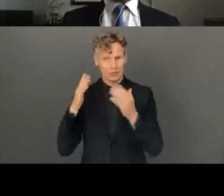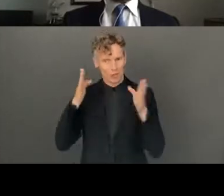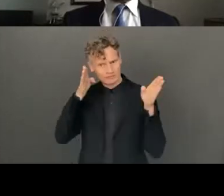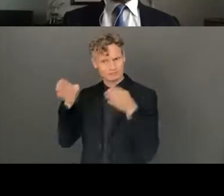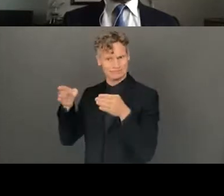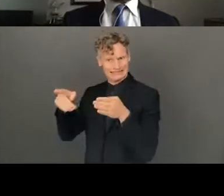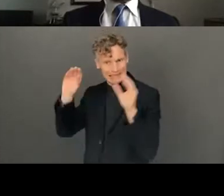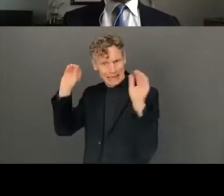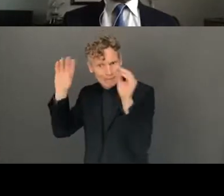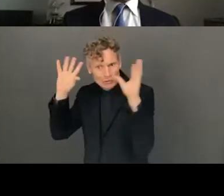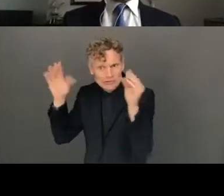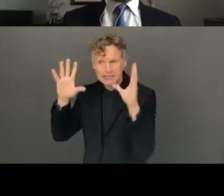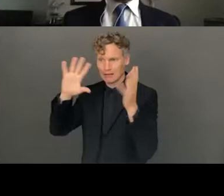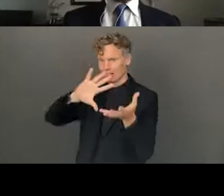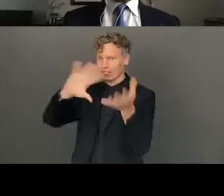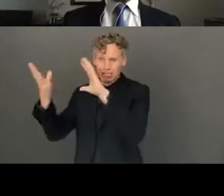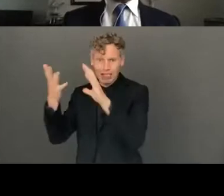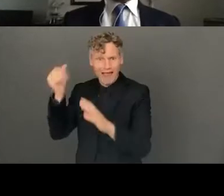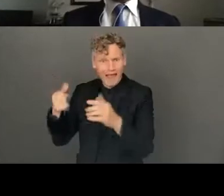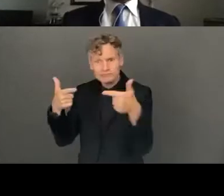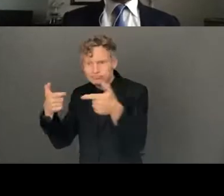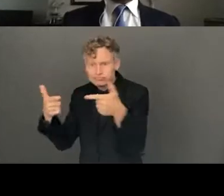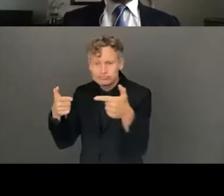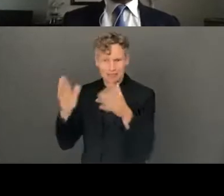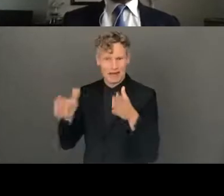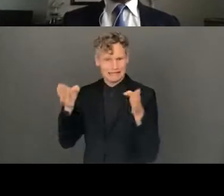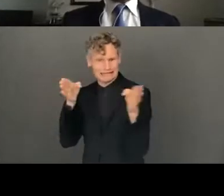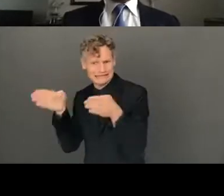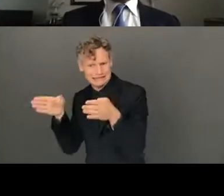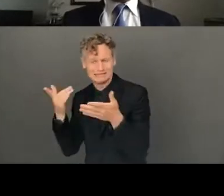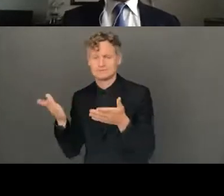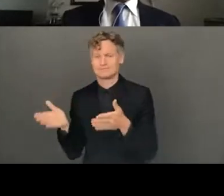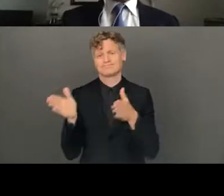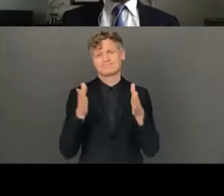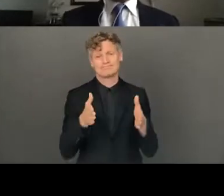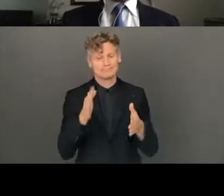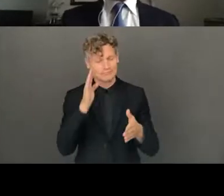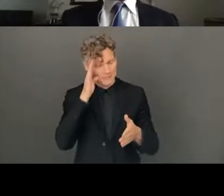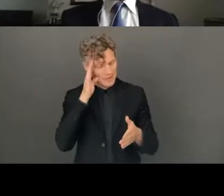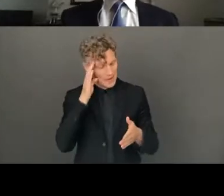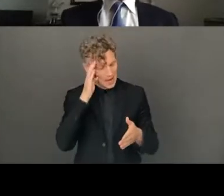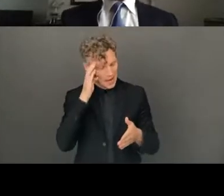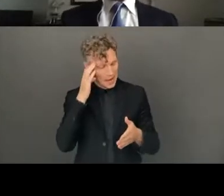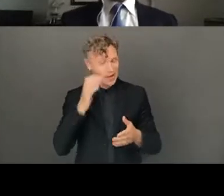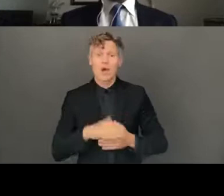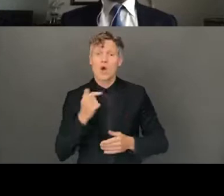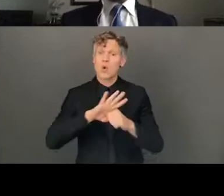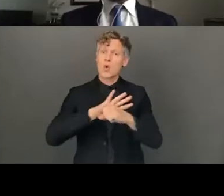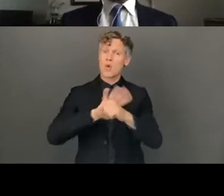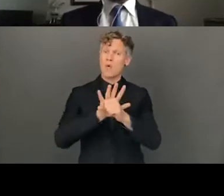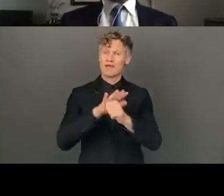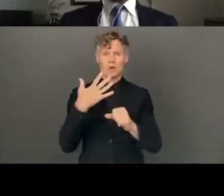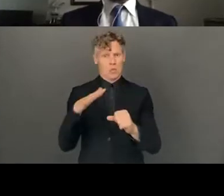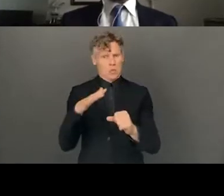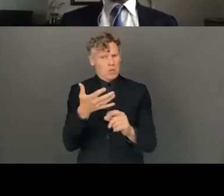au niveau des urgences humanitaires et de conflits. La pandémie a aussi eu un impact négatif sur l'indépendance des